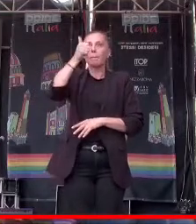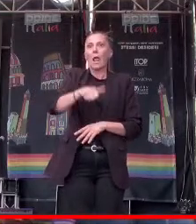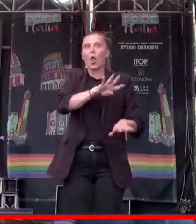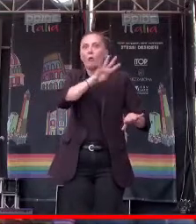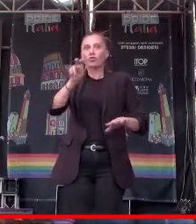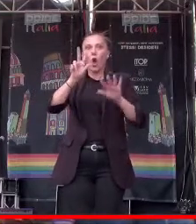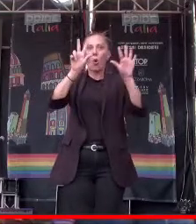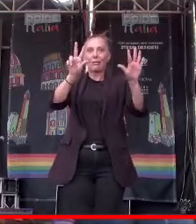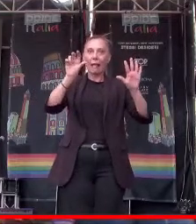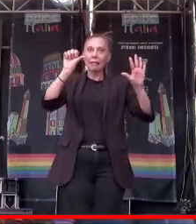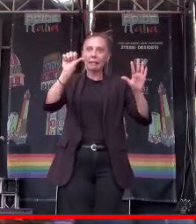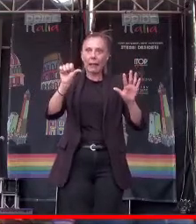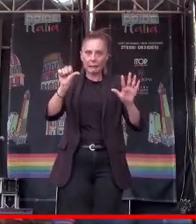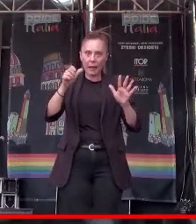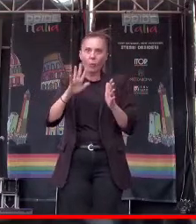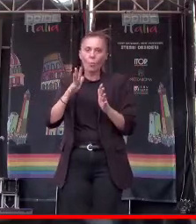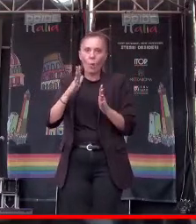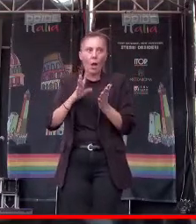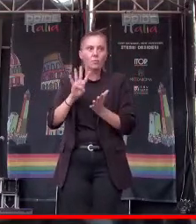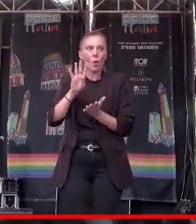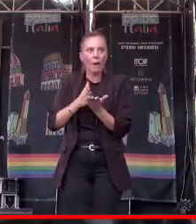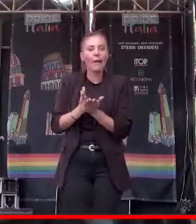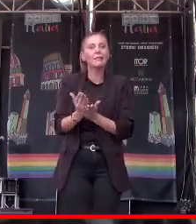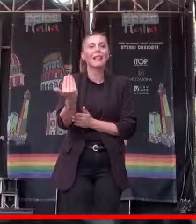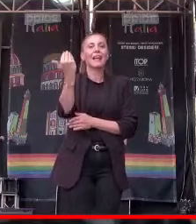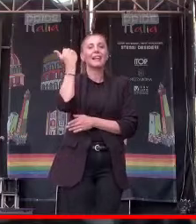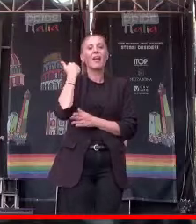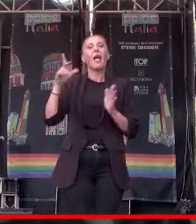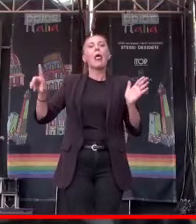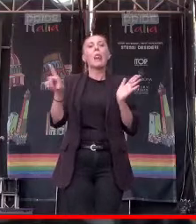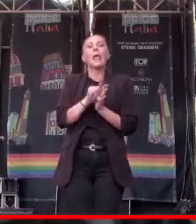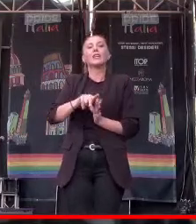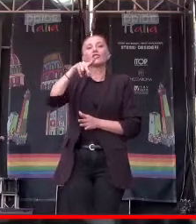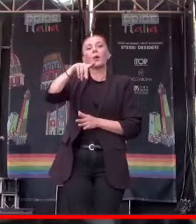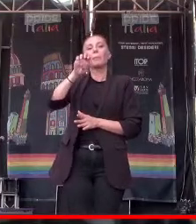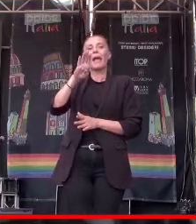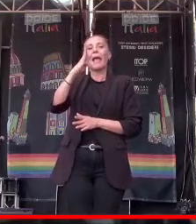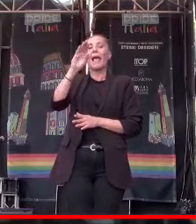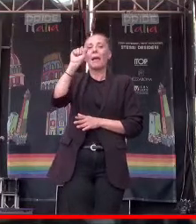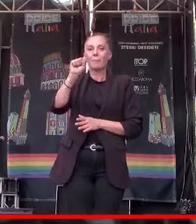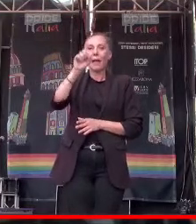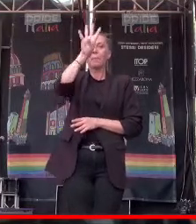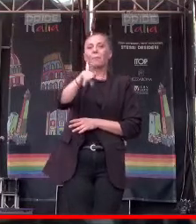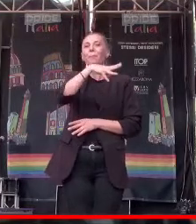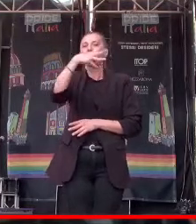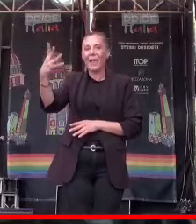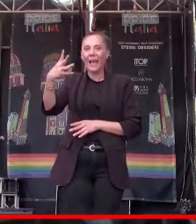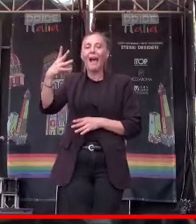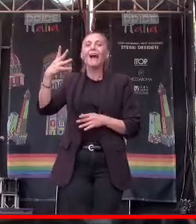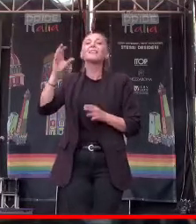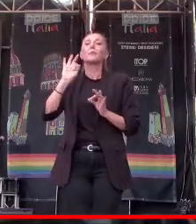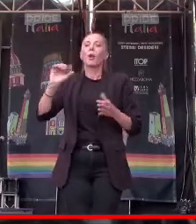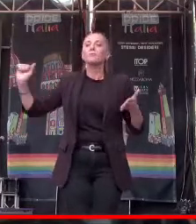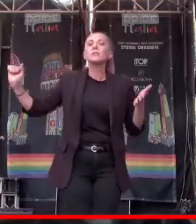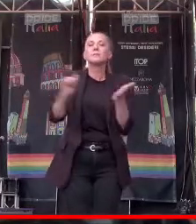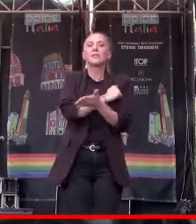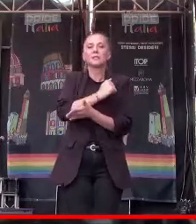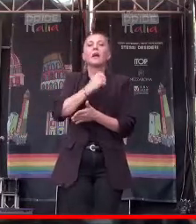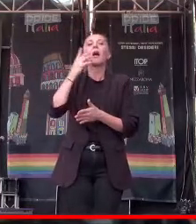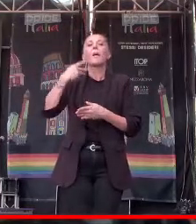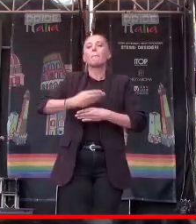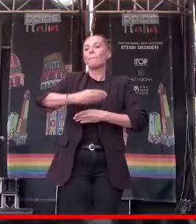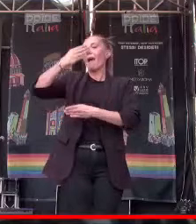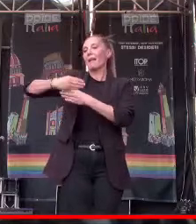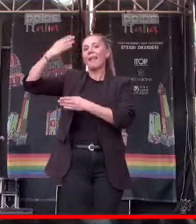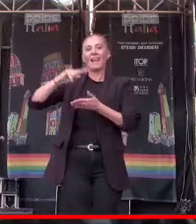40 anni fa, la legge appunto su NIPEBA, i piani di eliminazione delle barriere architettoniche. Questa